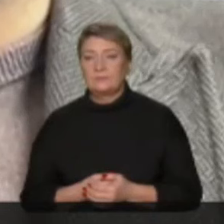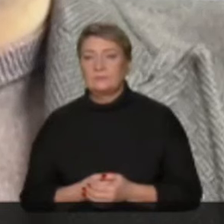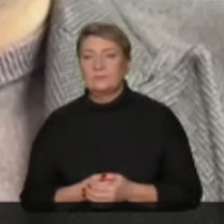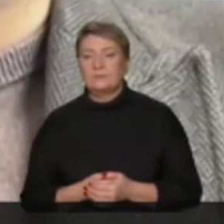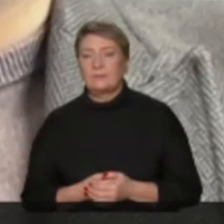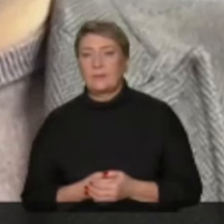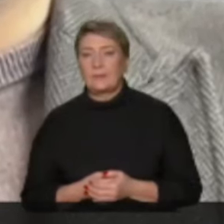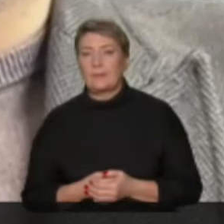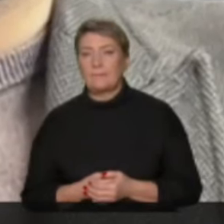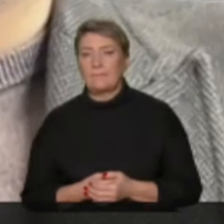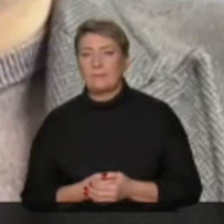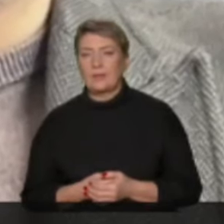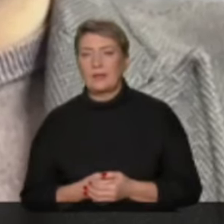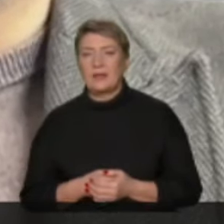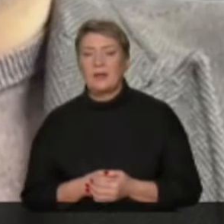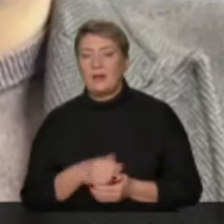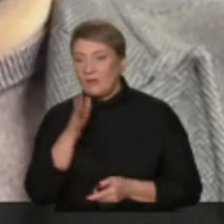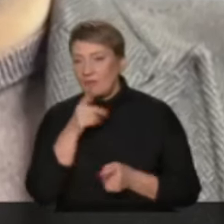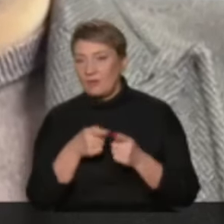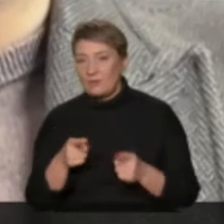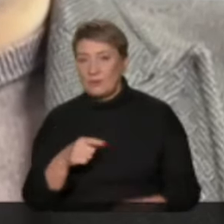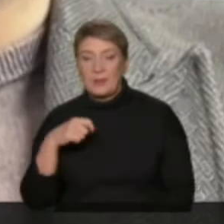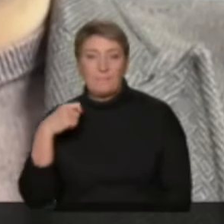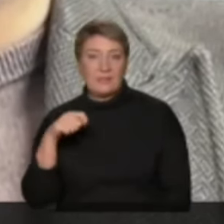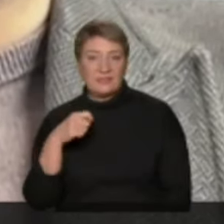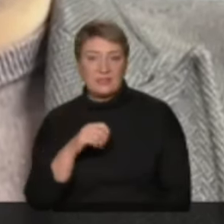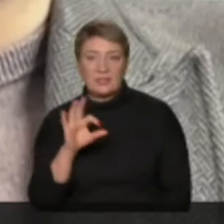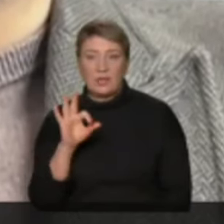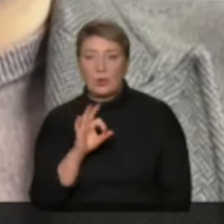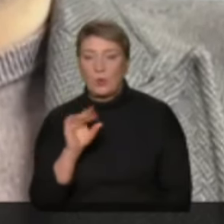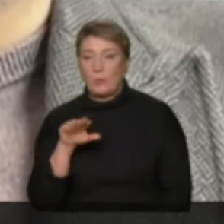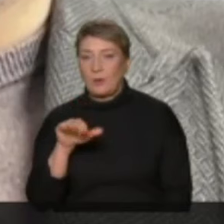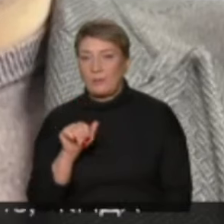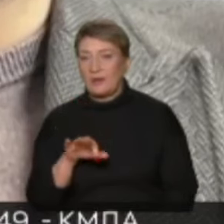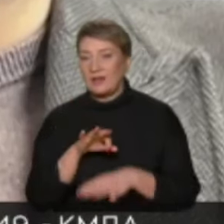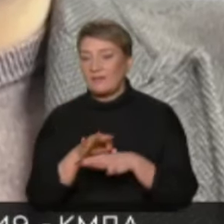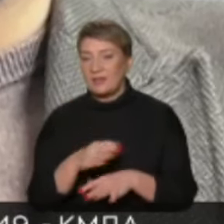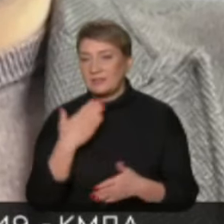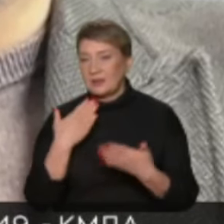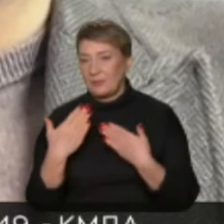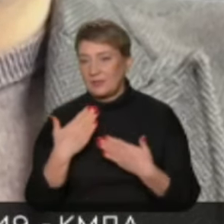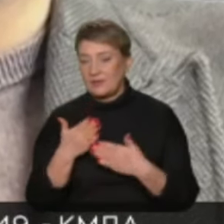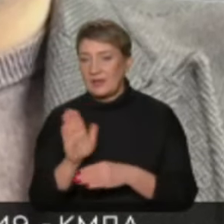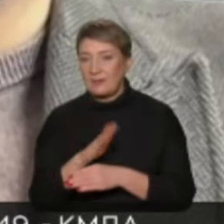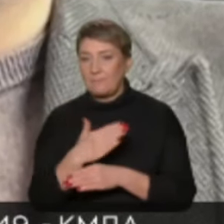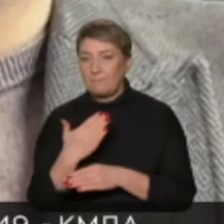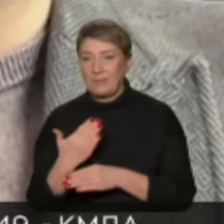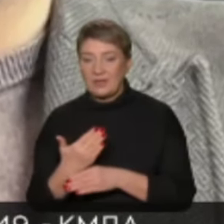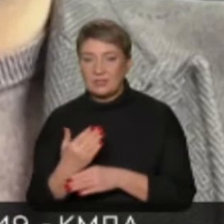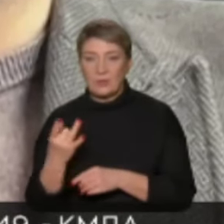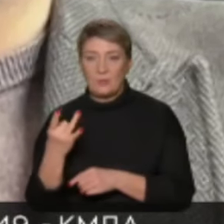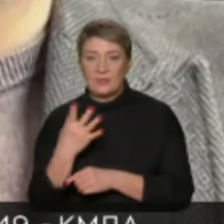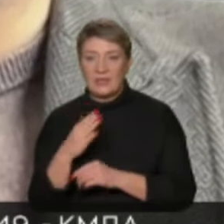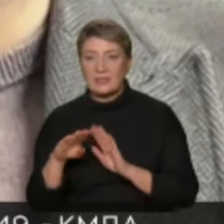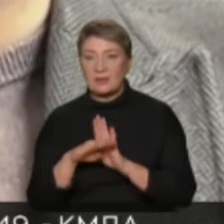Во времена президентства Обами велись переговоры между Ираном и США о ядерной программе для